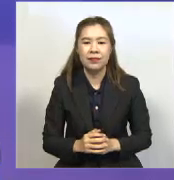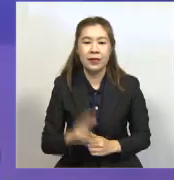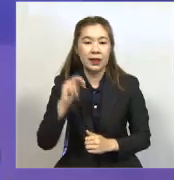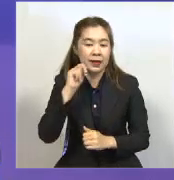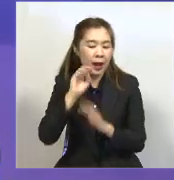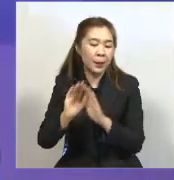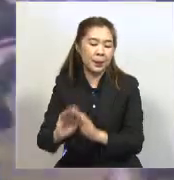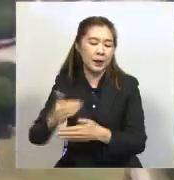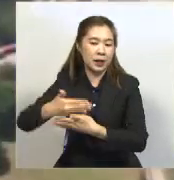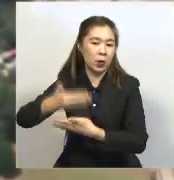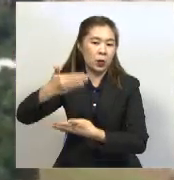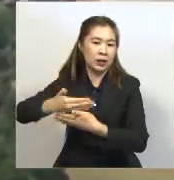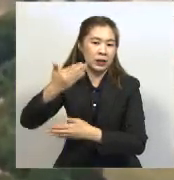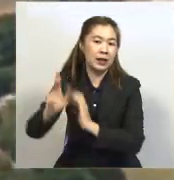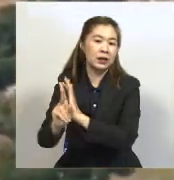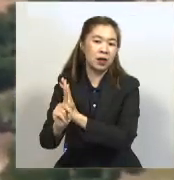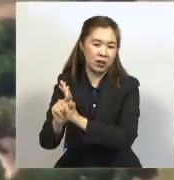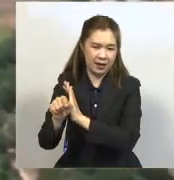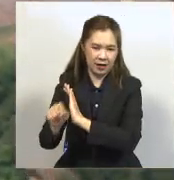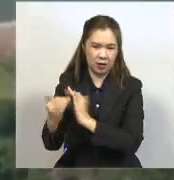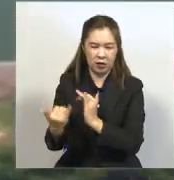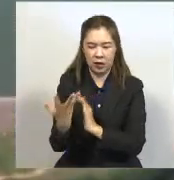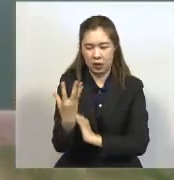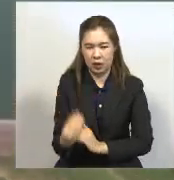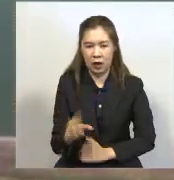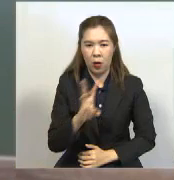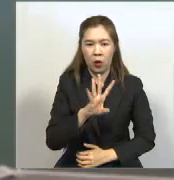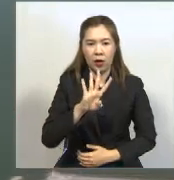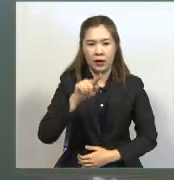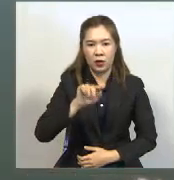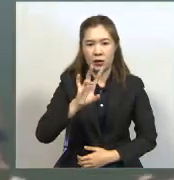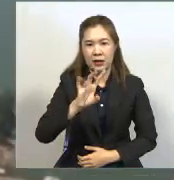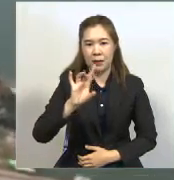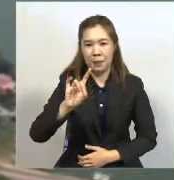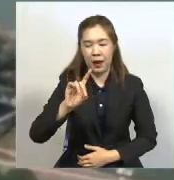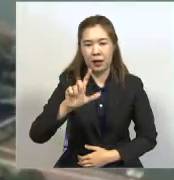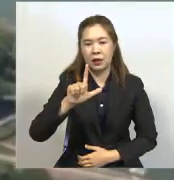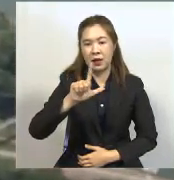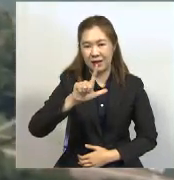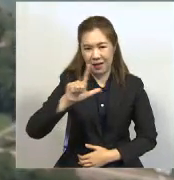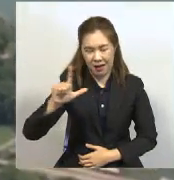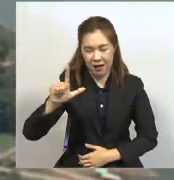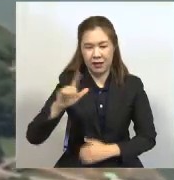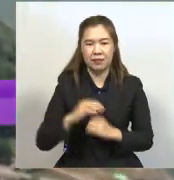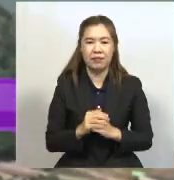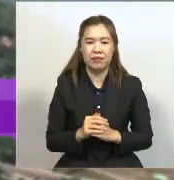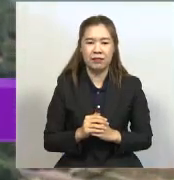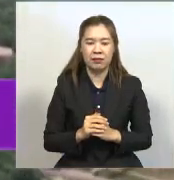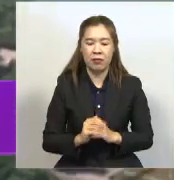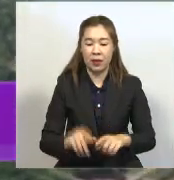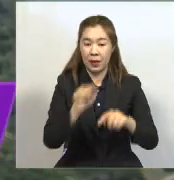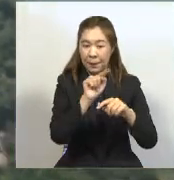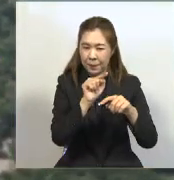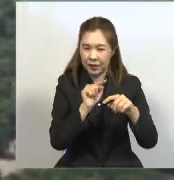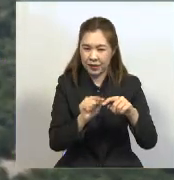ไปดูปริมาณน้ำในเขื่อนอุบลรัตน์กันก่อนนะคะตอนนี้เหลือเพียง 604.78 ล้านลูกบาศก์เมตรเท่านั้นหรือว่าถ้าคิดเป็น